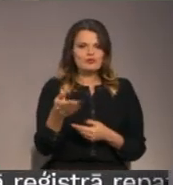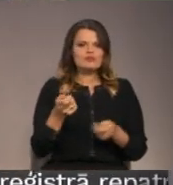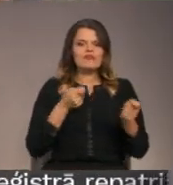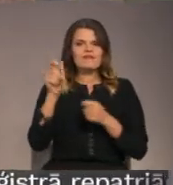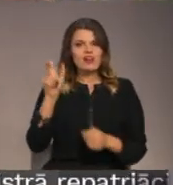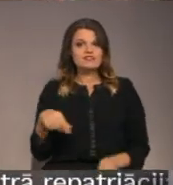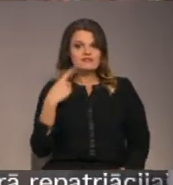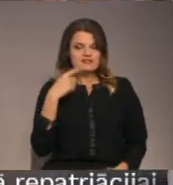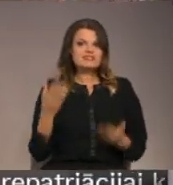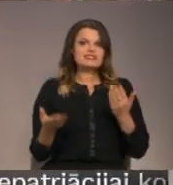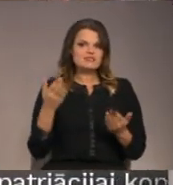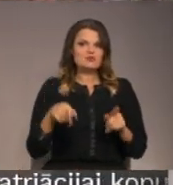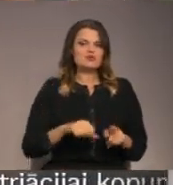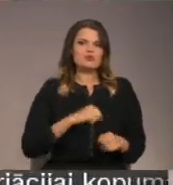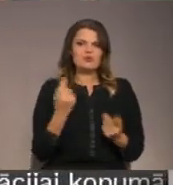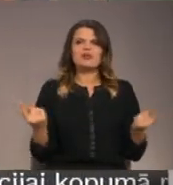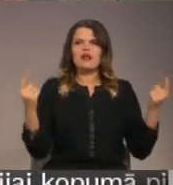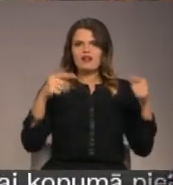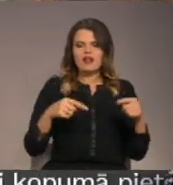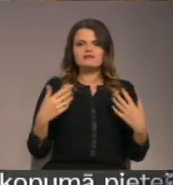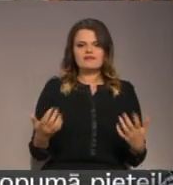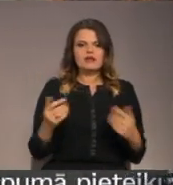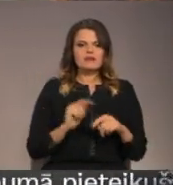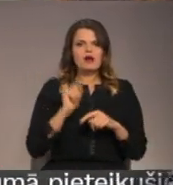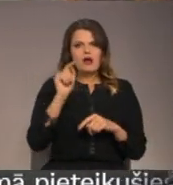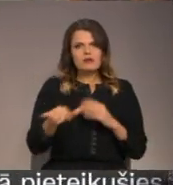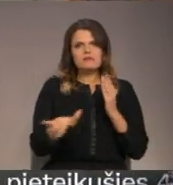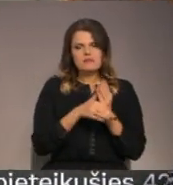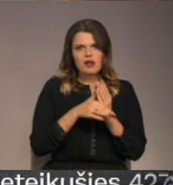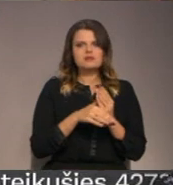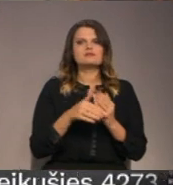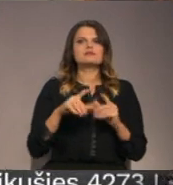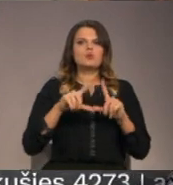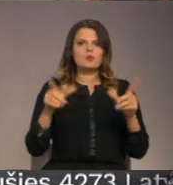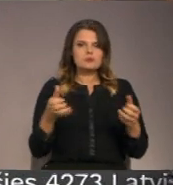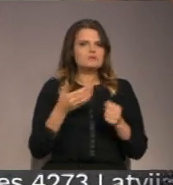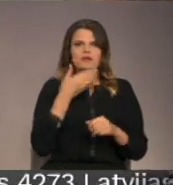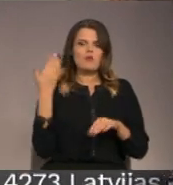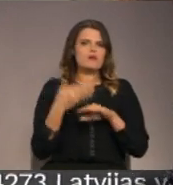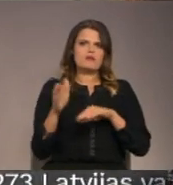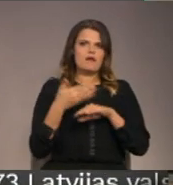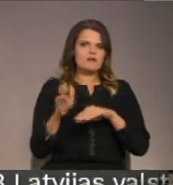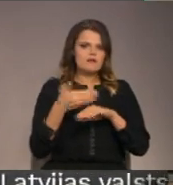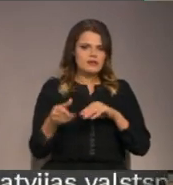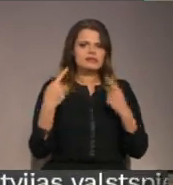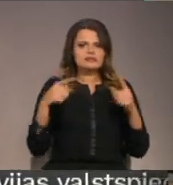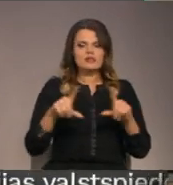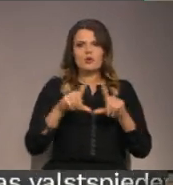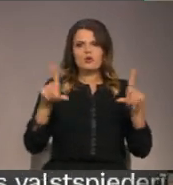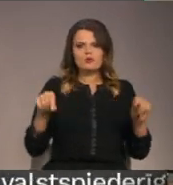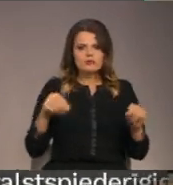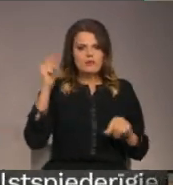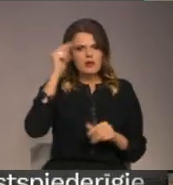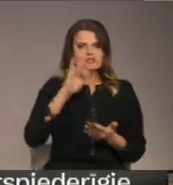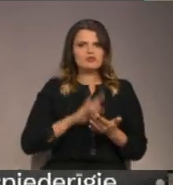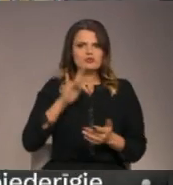vadītājs piebilst, iespējams šim grūtajam laikam vieglāk tikt pāri palīdzēs tas, ka uzņēmumam nav kredītsaistību. Cita uzņēmuma,